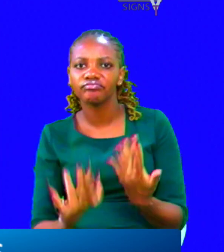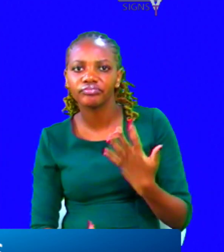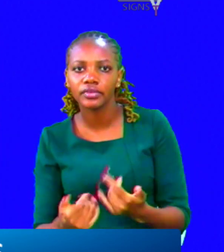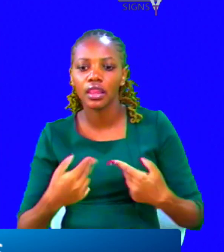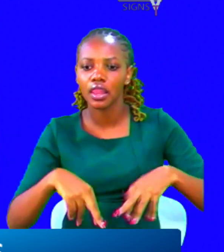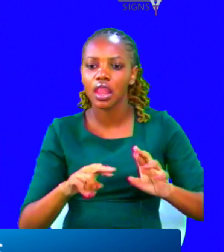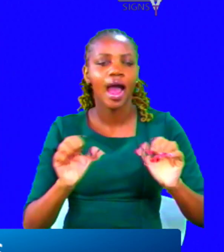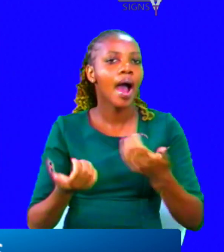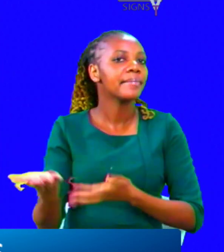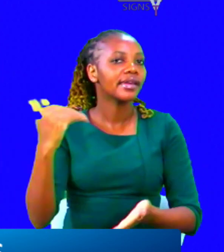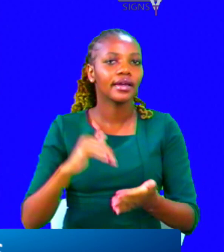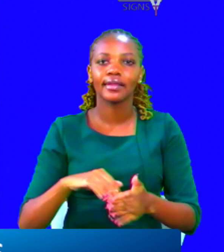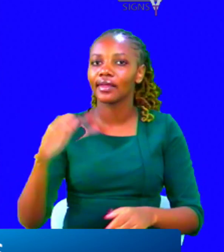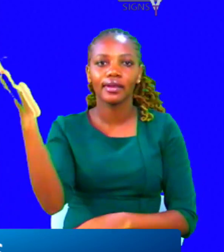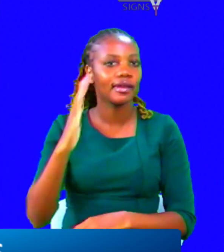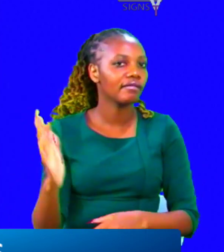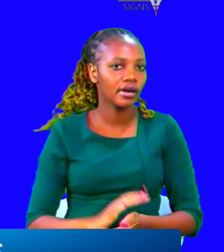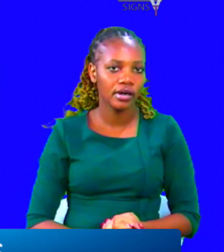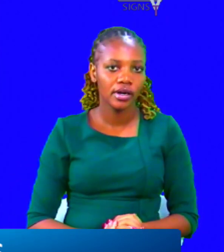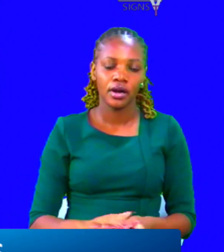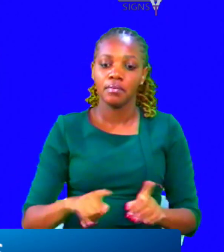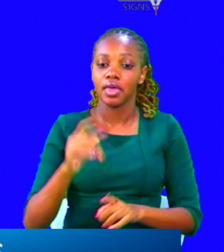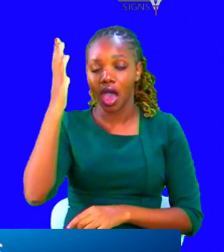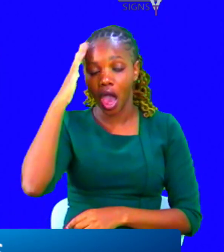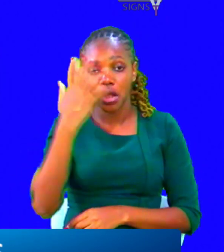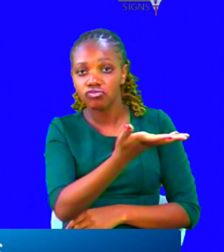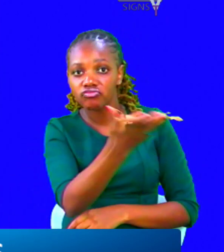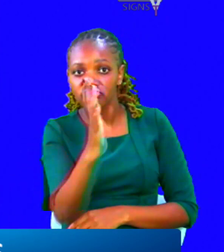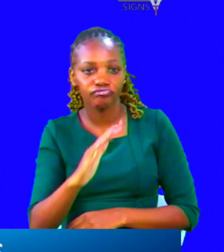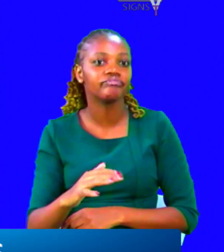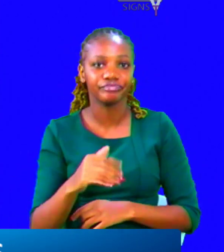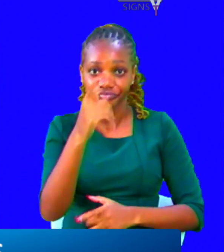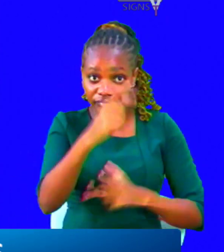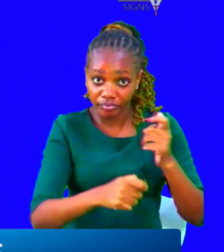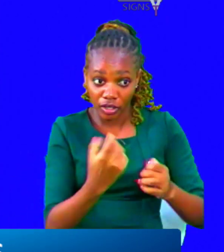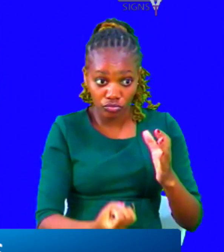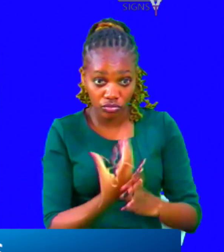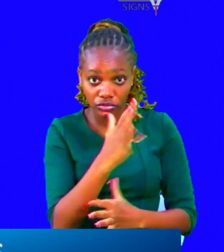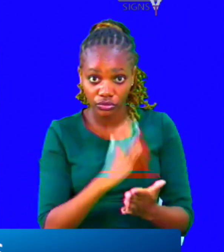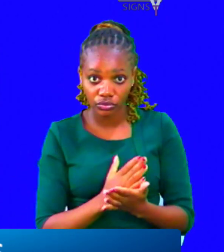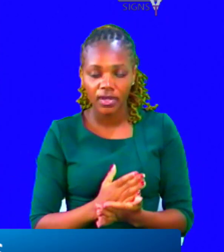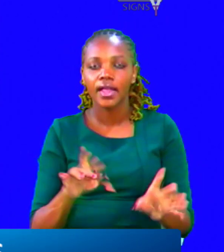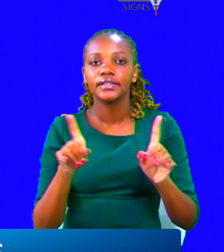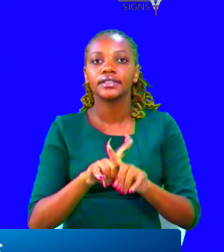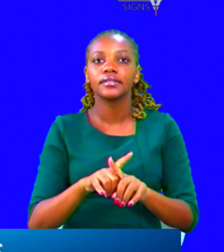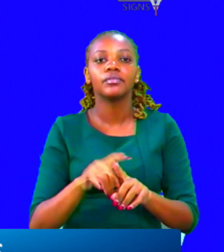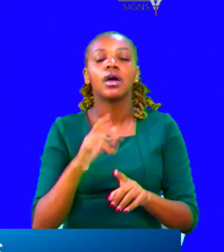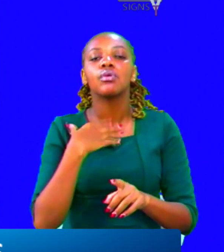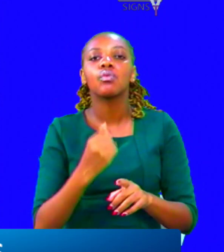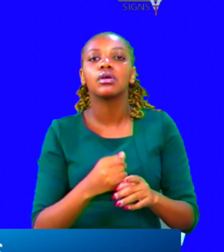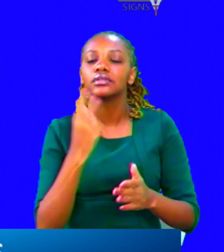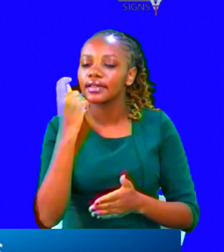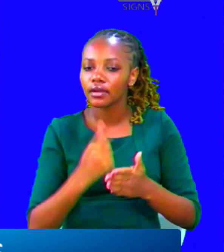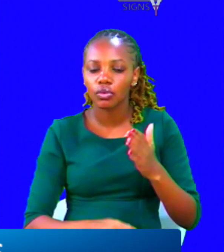kuchoma barabara, haitafanyika tena katika taifa letu la Kenya. Mimi najua nyinyi ni wakulima wa maziwa, si ni kweli? Na